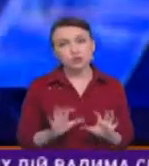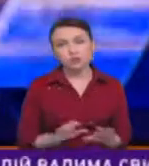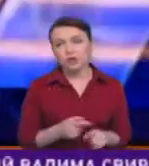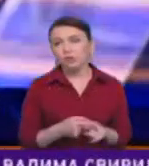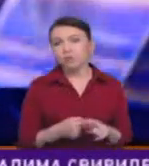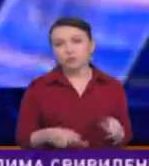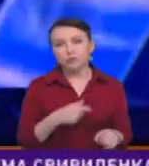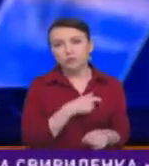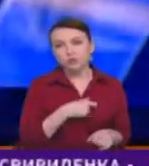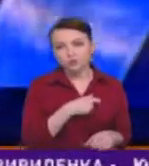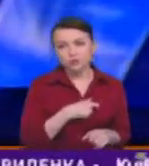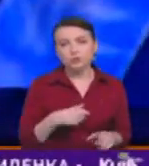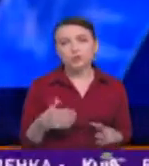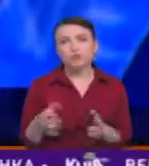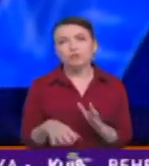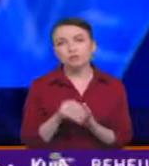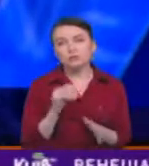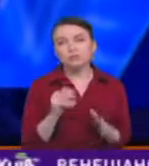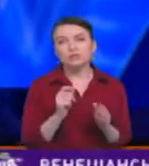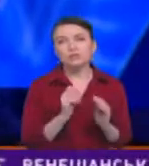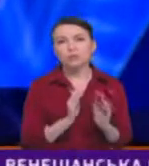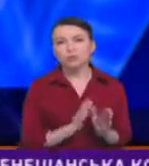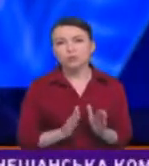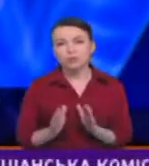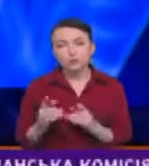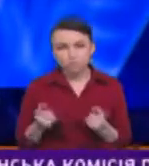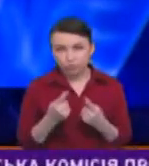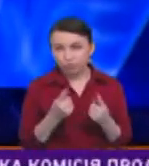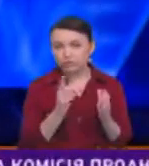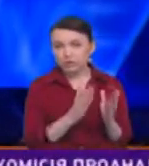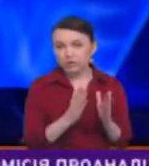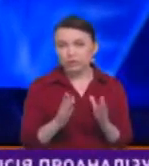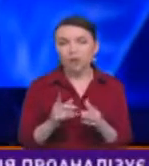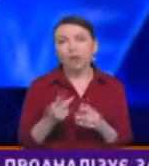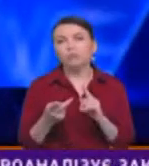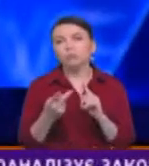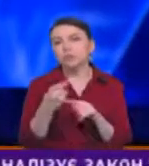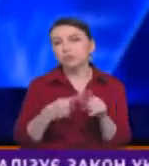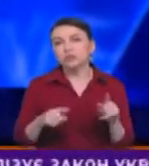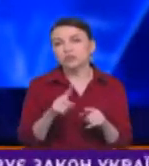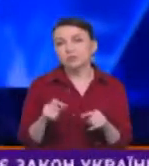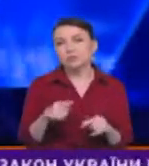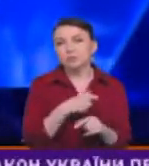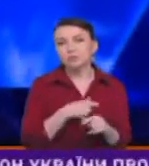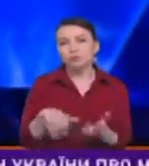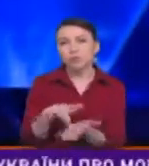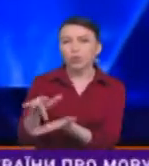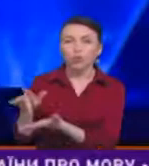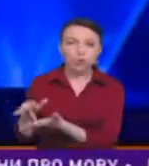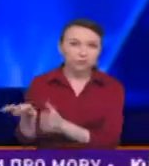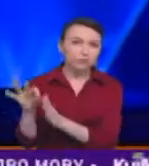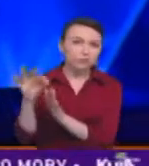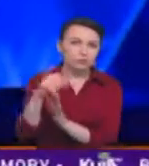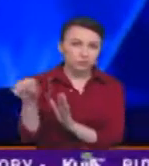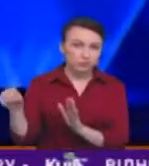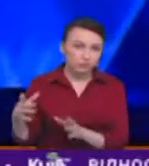депутатів обереться за пропорційною системою, половина за мажоритарною системою, точніше 199 ну, за мажоритарною, так. А 225 за